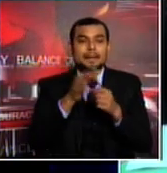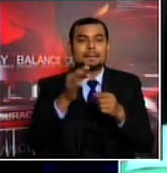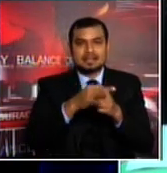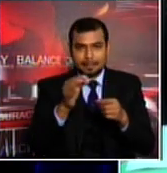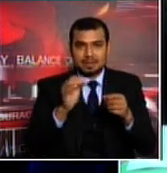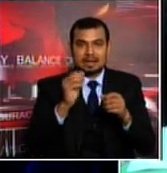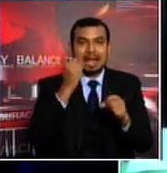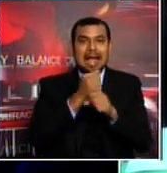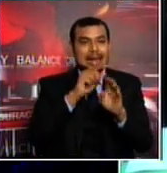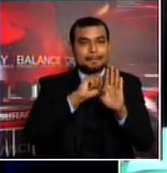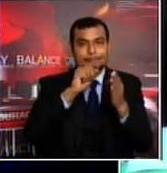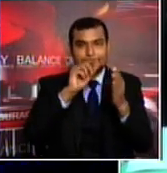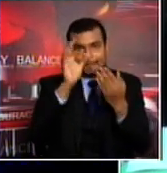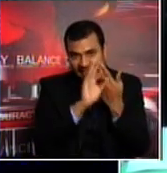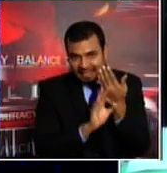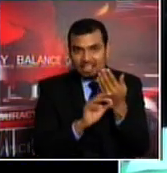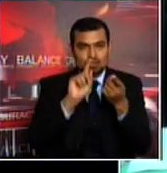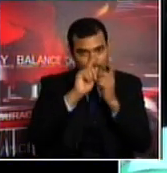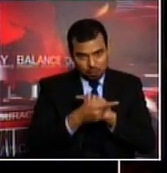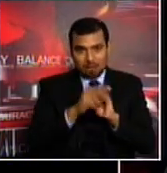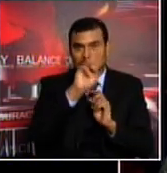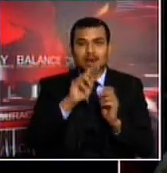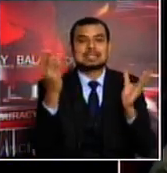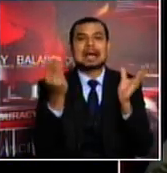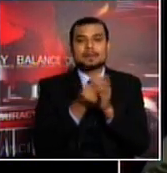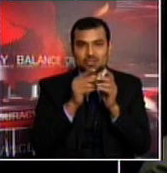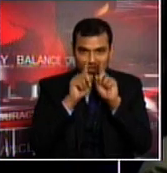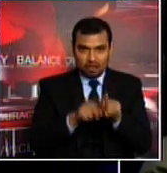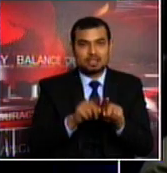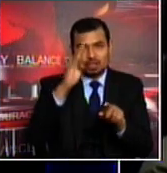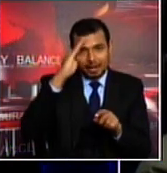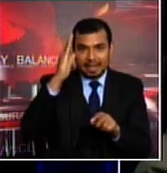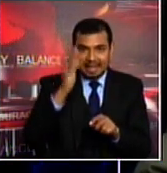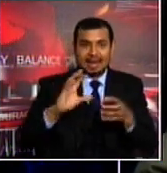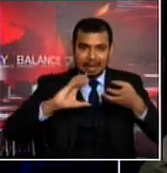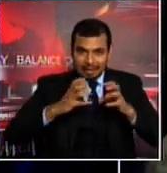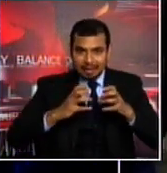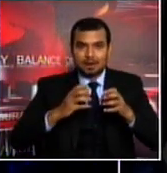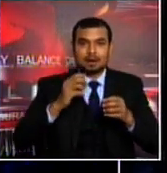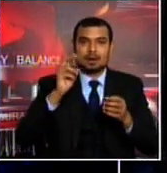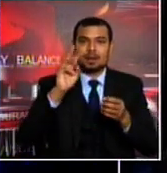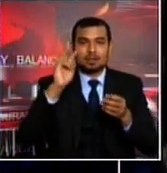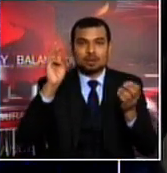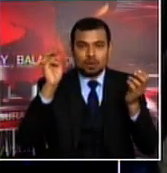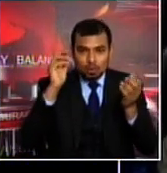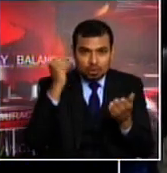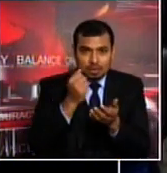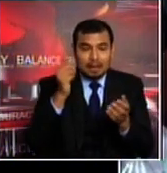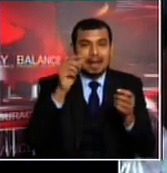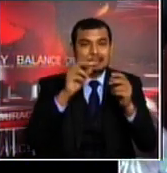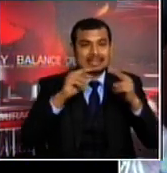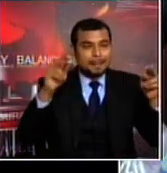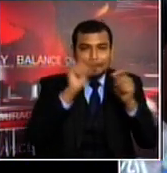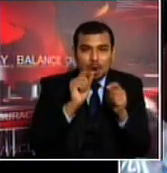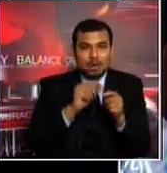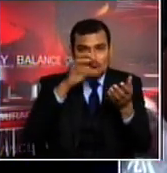कार्यविधि 2060 संशोधन तथा सार्वजनिक सँगै सरकारले कारखाना तथा वर्कसप दर्ता सञ्चालनको मापदण्ड, बाटो